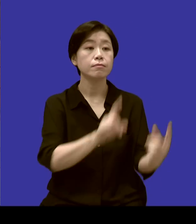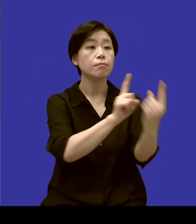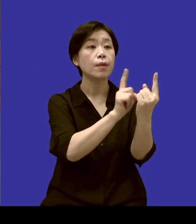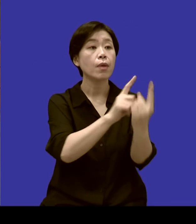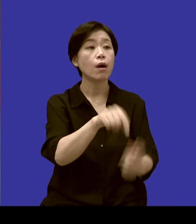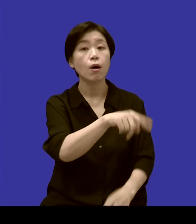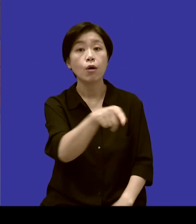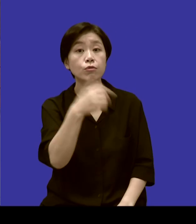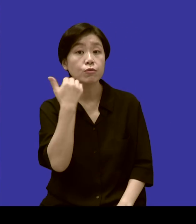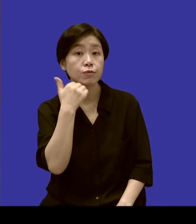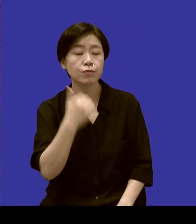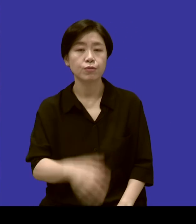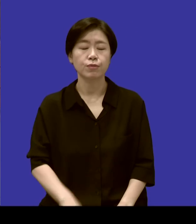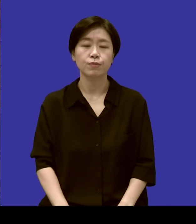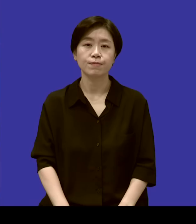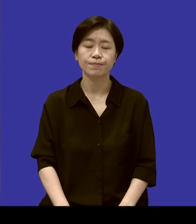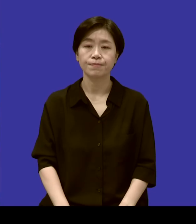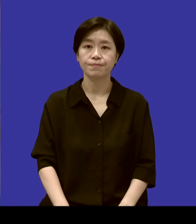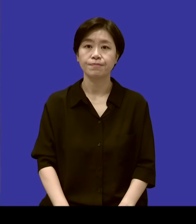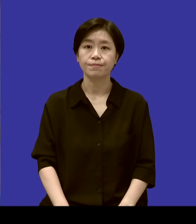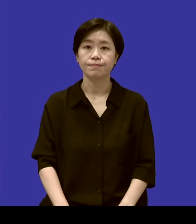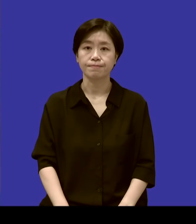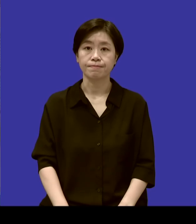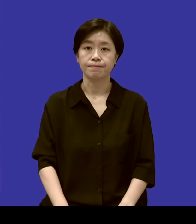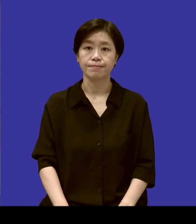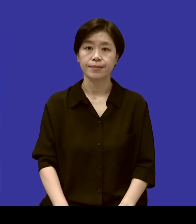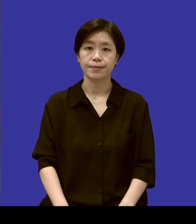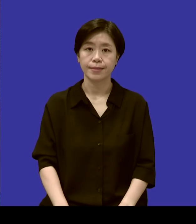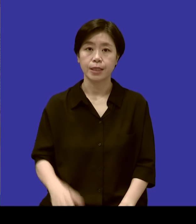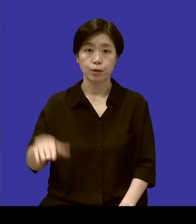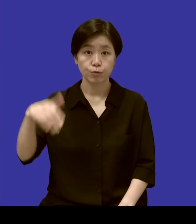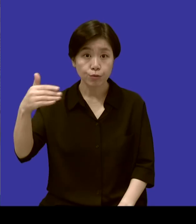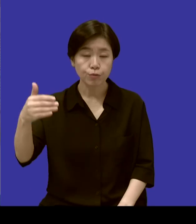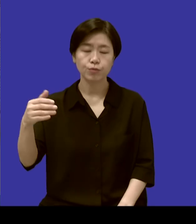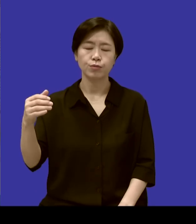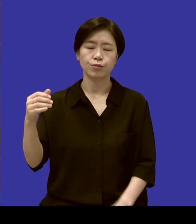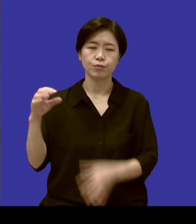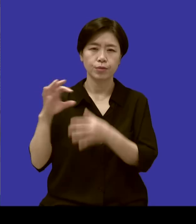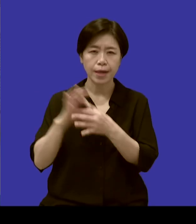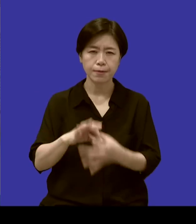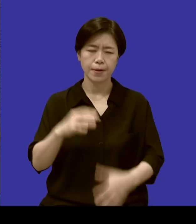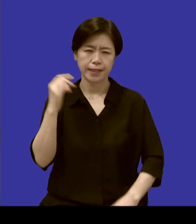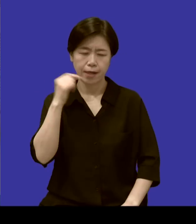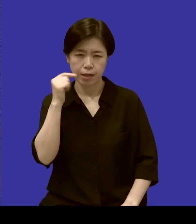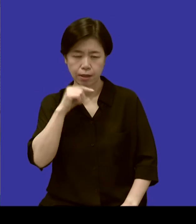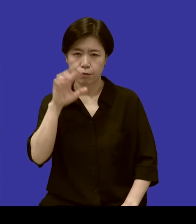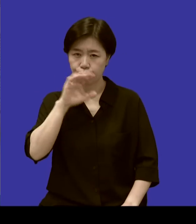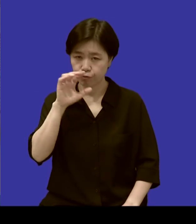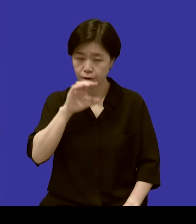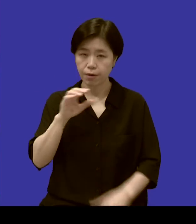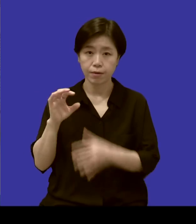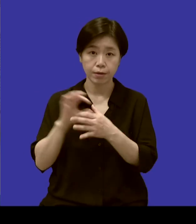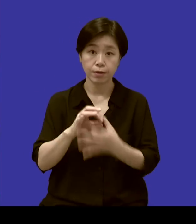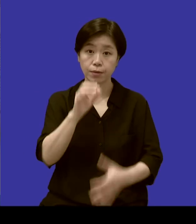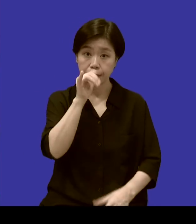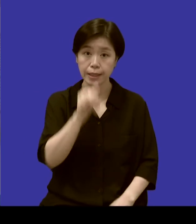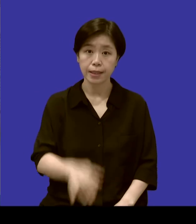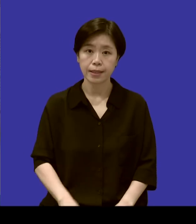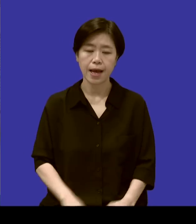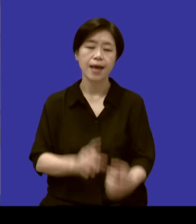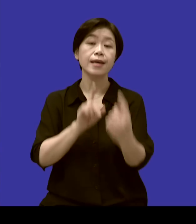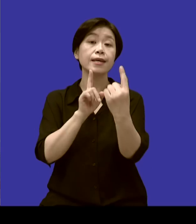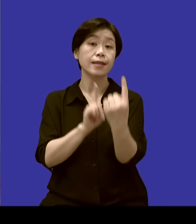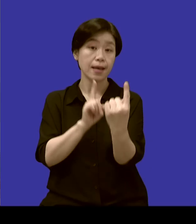하셨어요? 이제 그런 일이 있고 난 다음부터는 이제 철저히 하나님이 또 훈련하게 하시고 예. 그래서 이제 일제일 제자 양육이라는 거를 제가